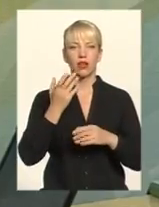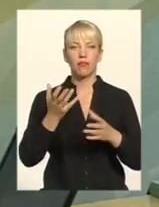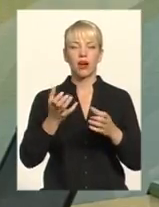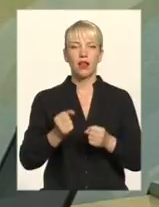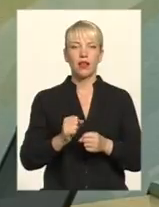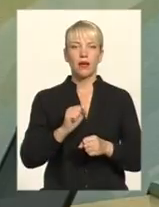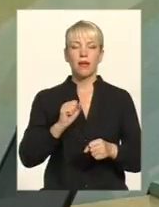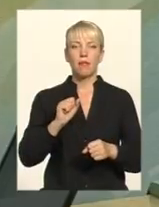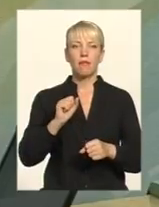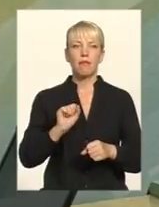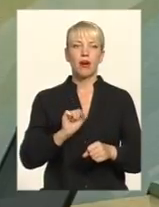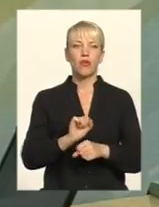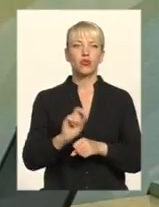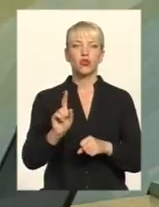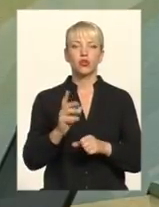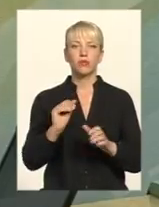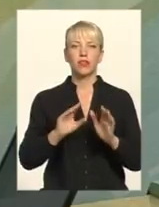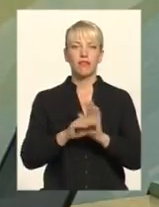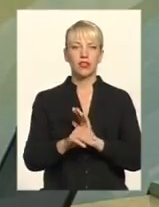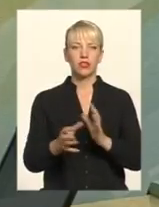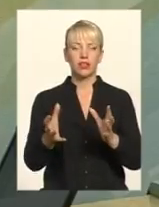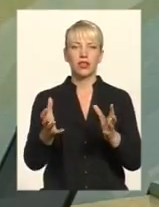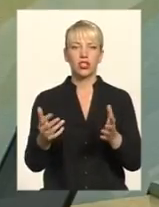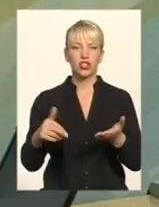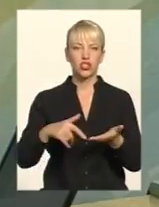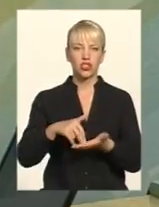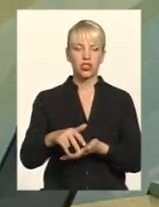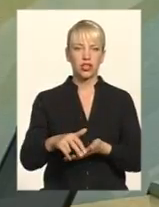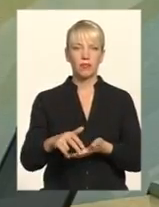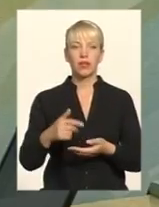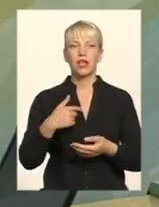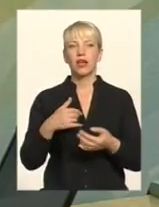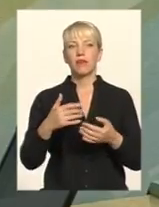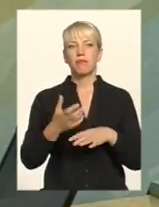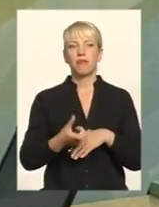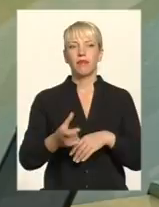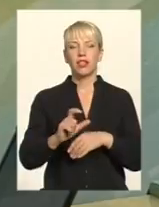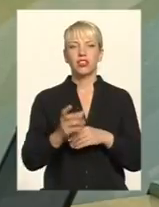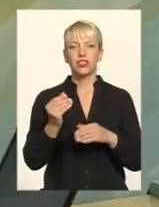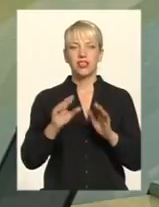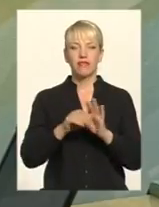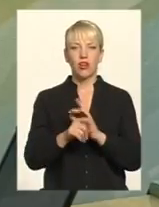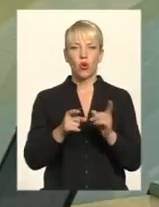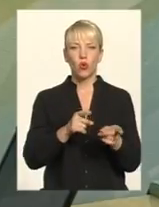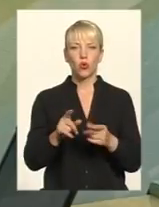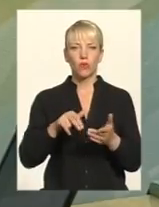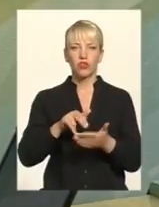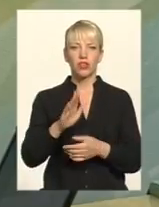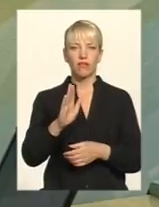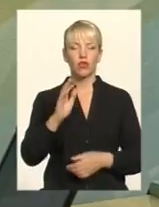дійсно інвестори йшли, для того, щоб рішення прийшло. І я думаю, більшість інвесторів, вони готові йти в Україну,